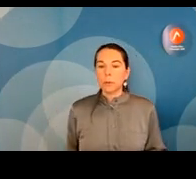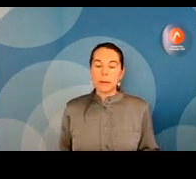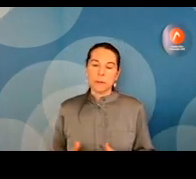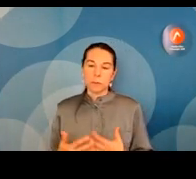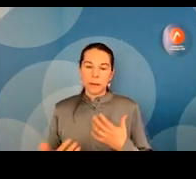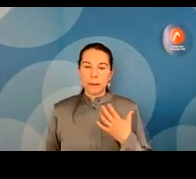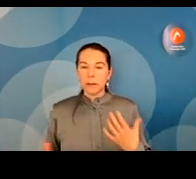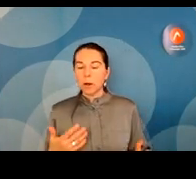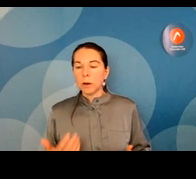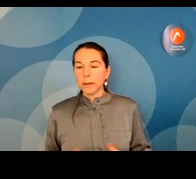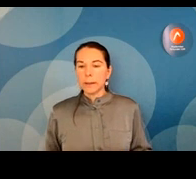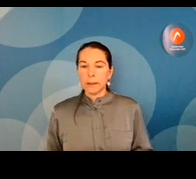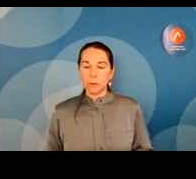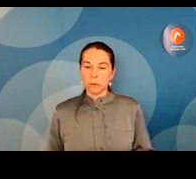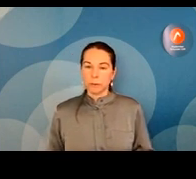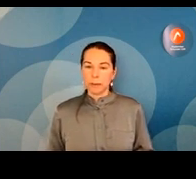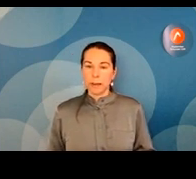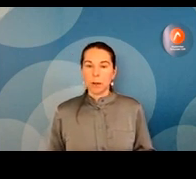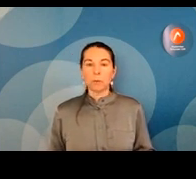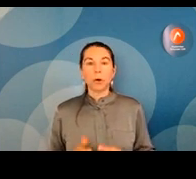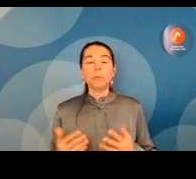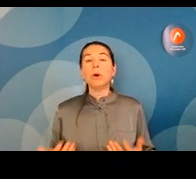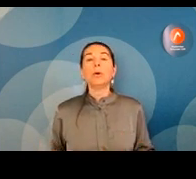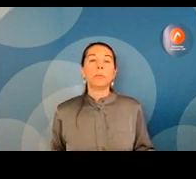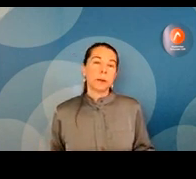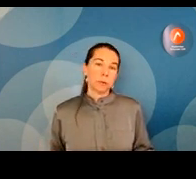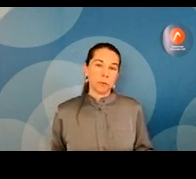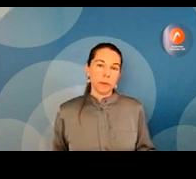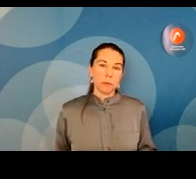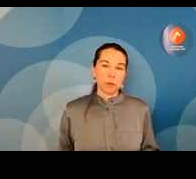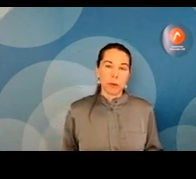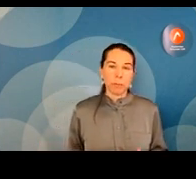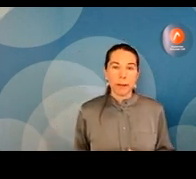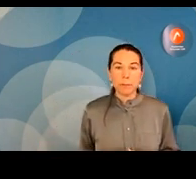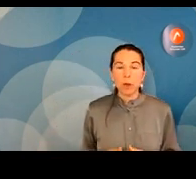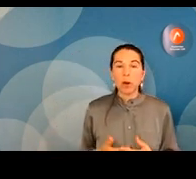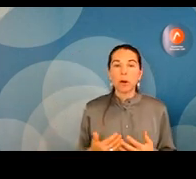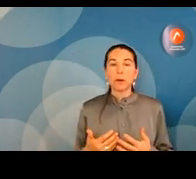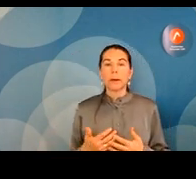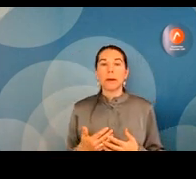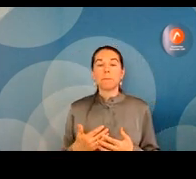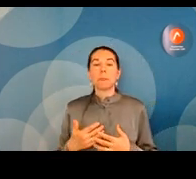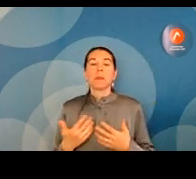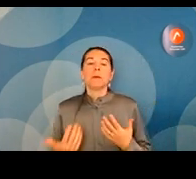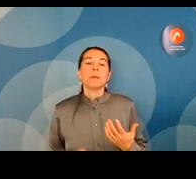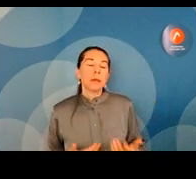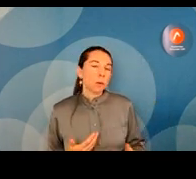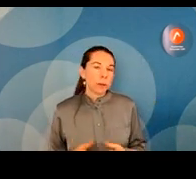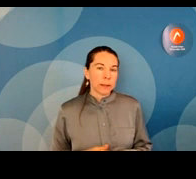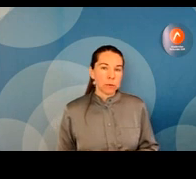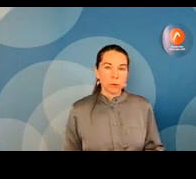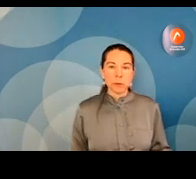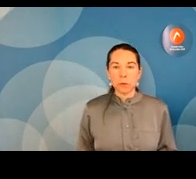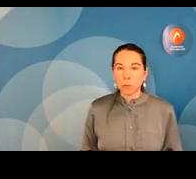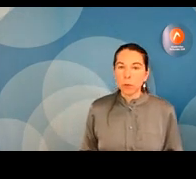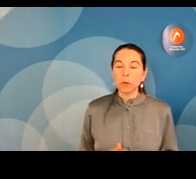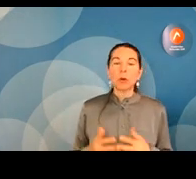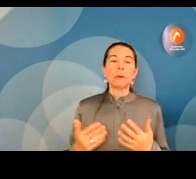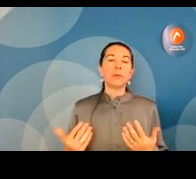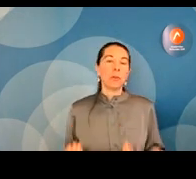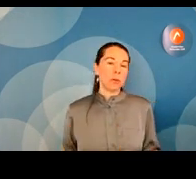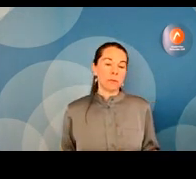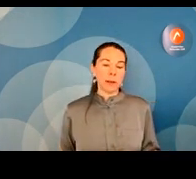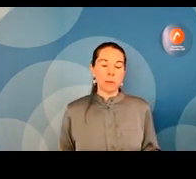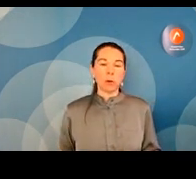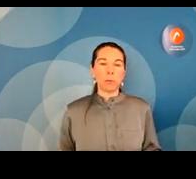Och förutom liksom, eller lagarna är ju också en del av de normer som finns i vårt samhälle. Vi har 3 olika sorters normer